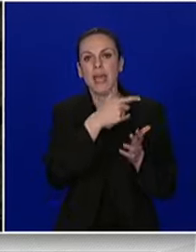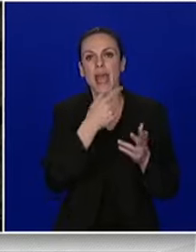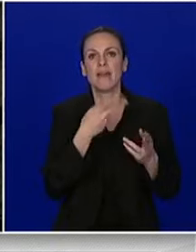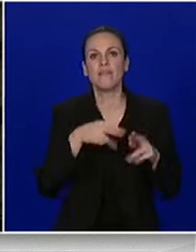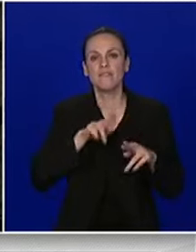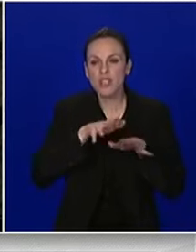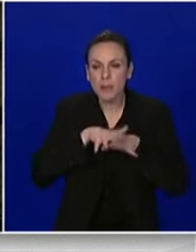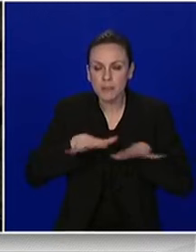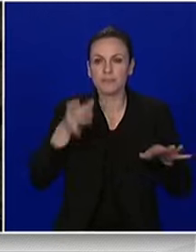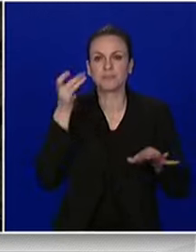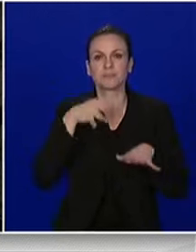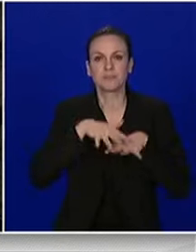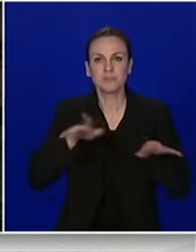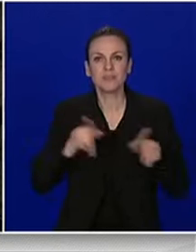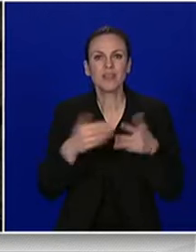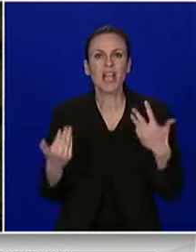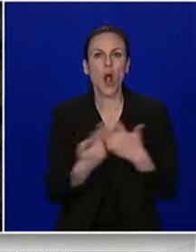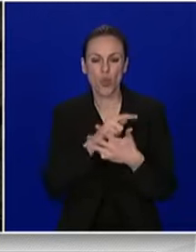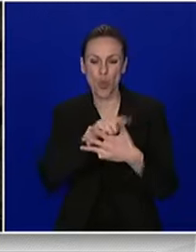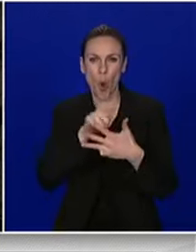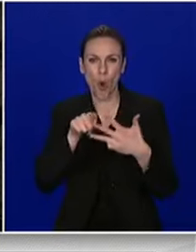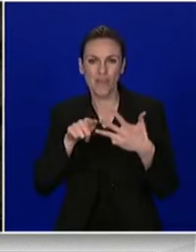ove nove varijante.